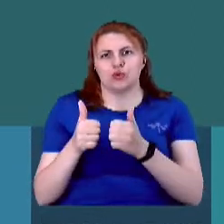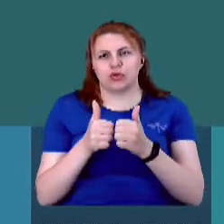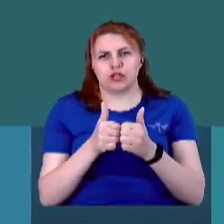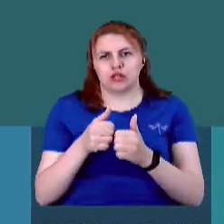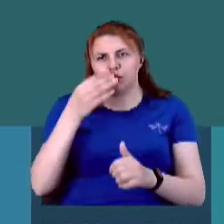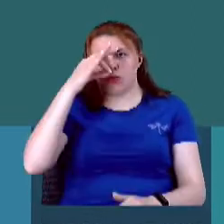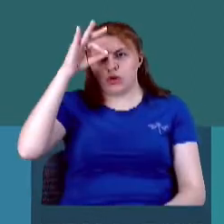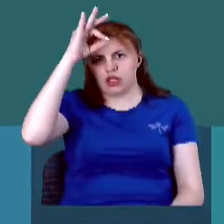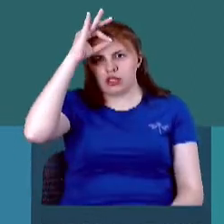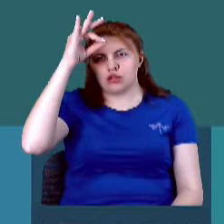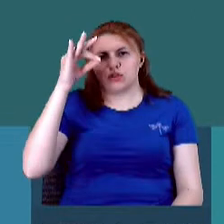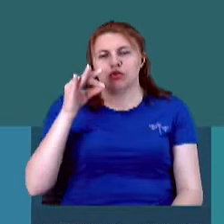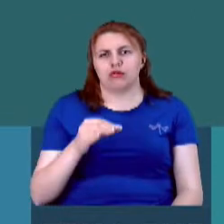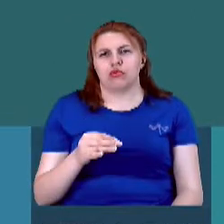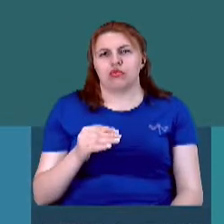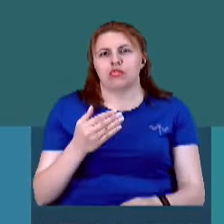поліцією,